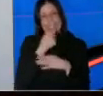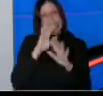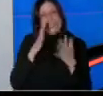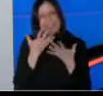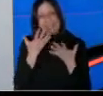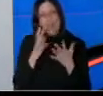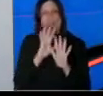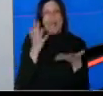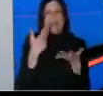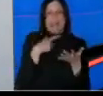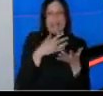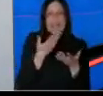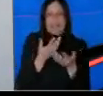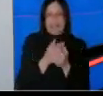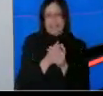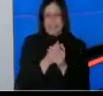לנו מספיק